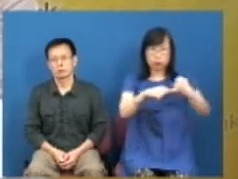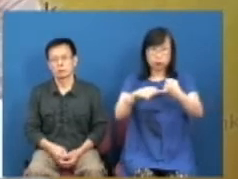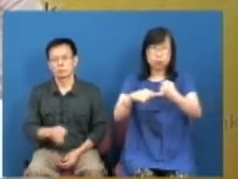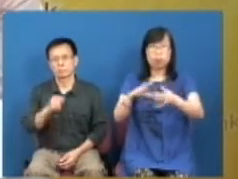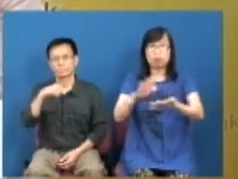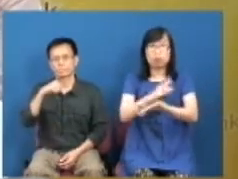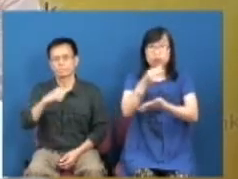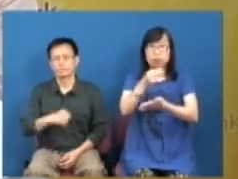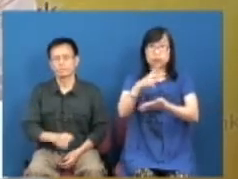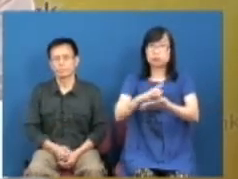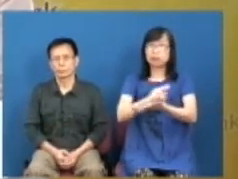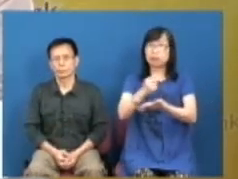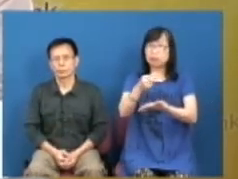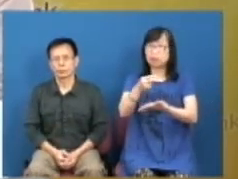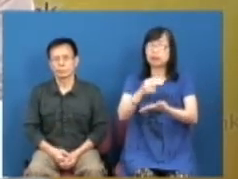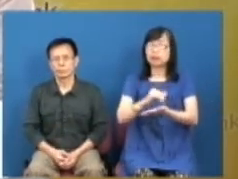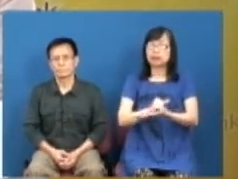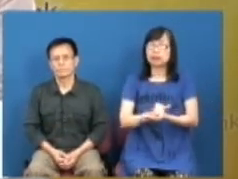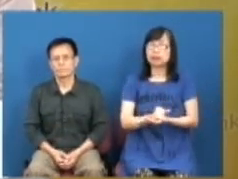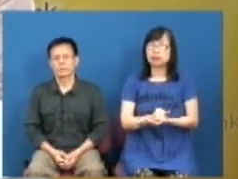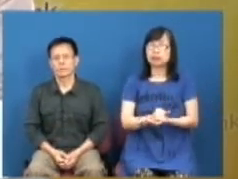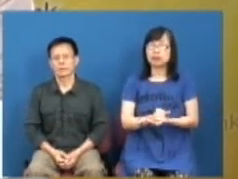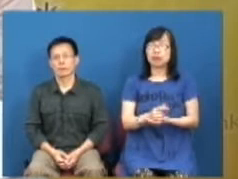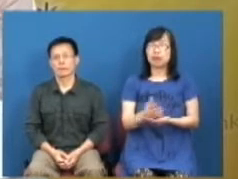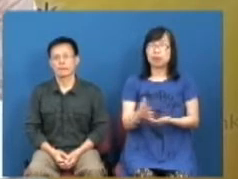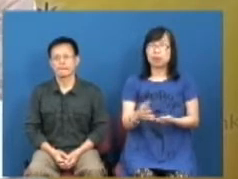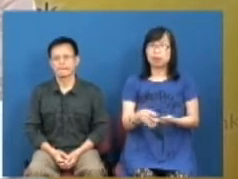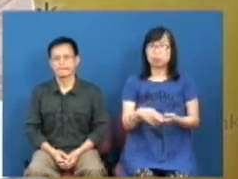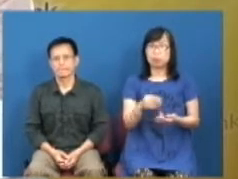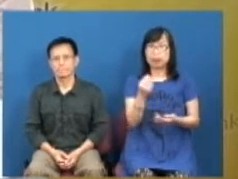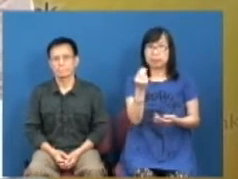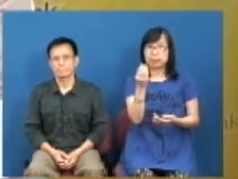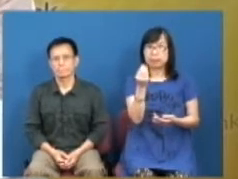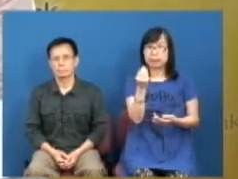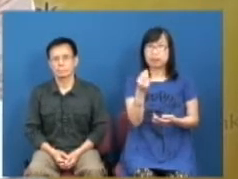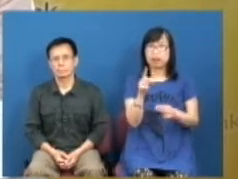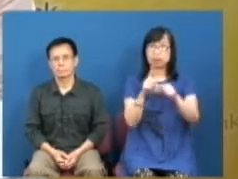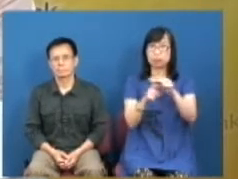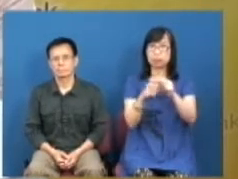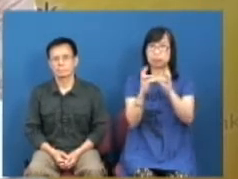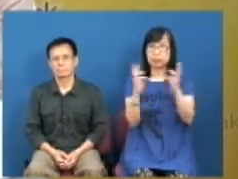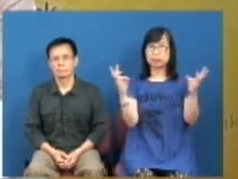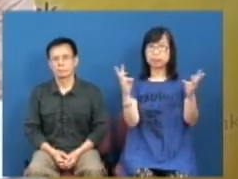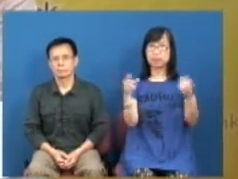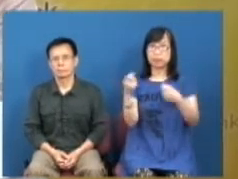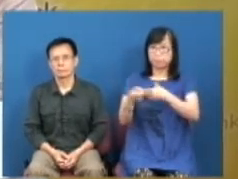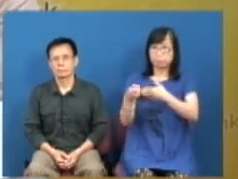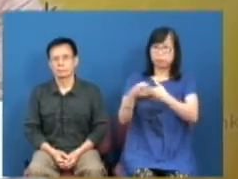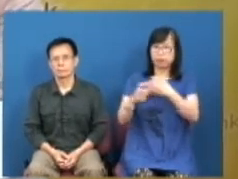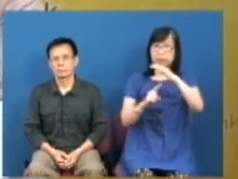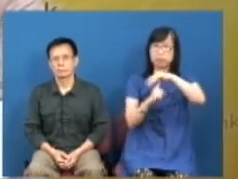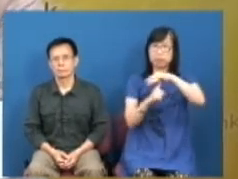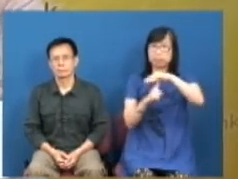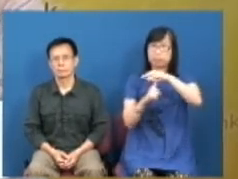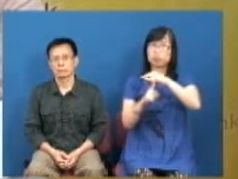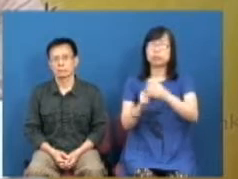嚇。咁但係直至到最近話就住即係沙中線喺我哋近住金鐘嗰邊咧，即係點